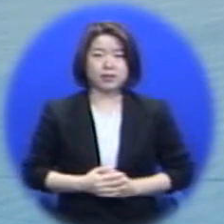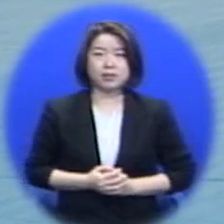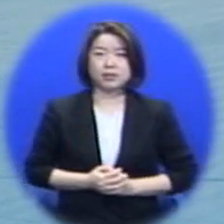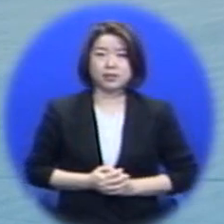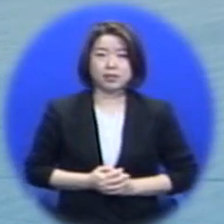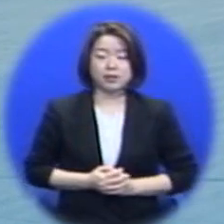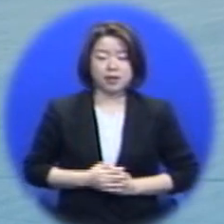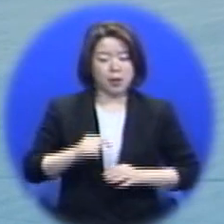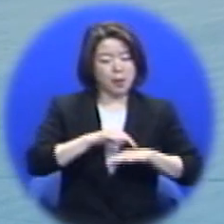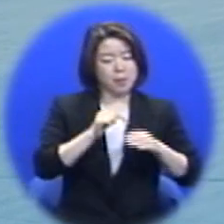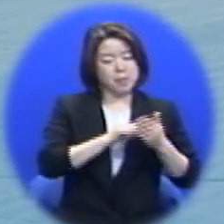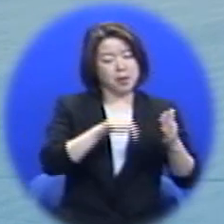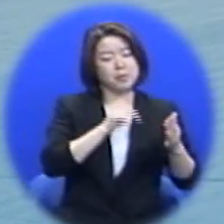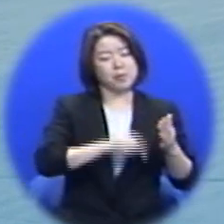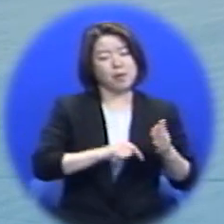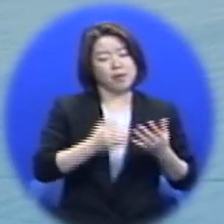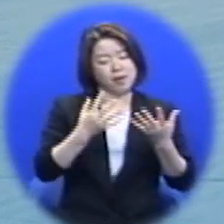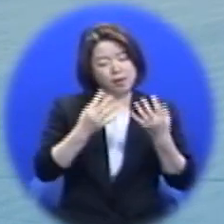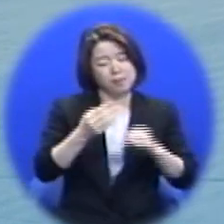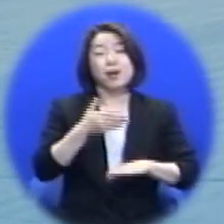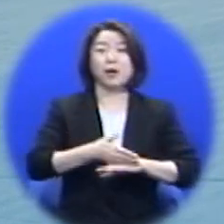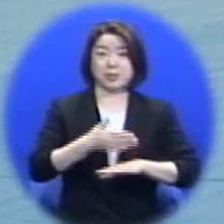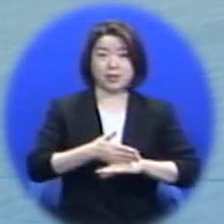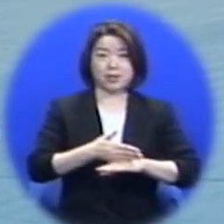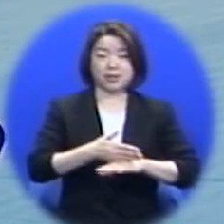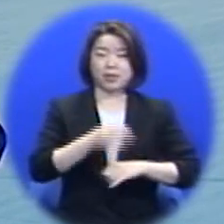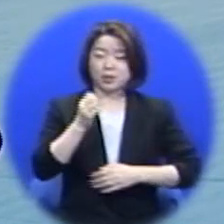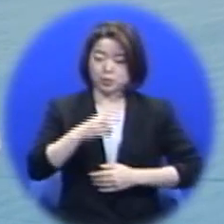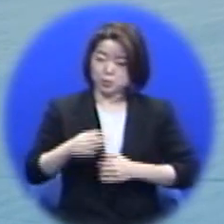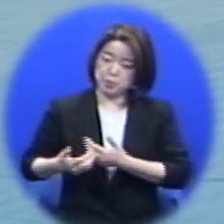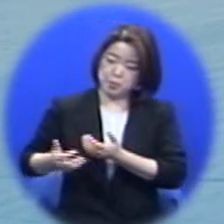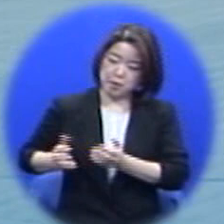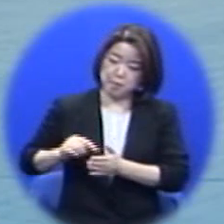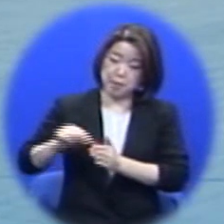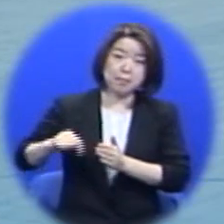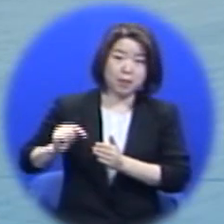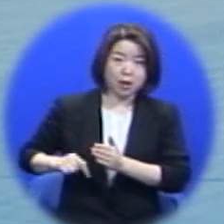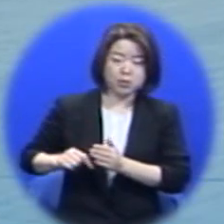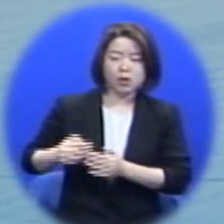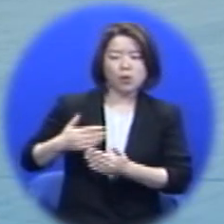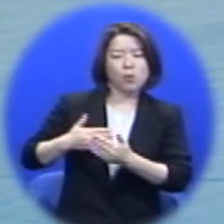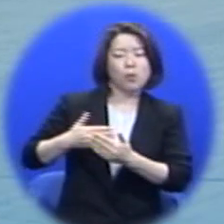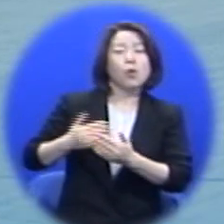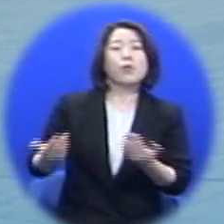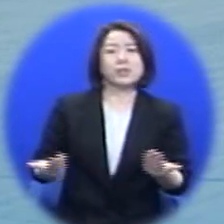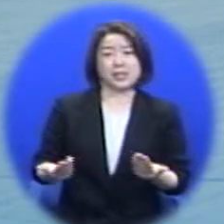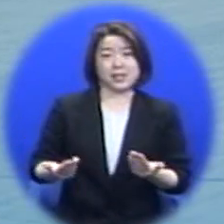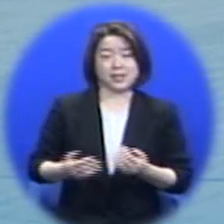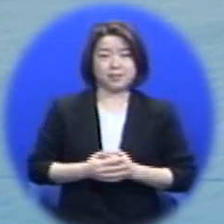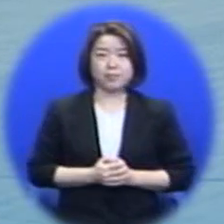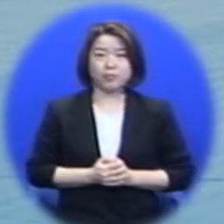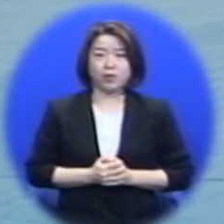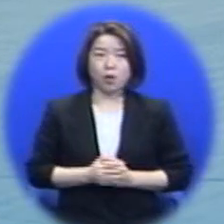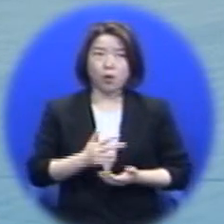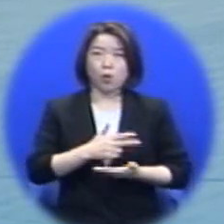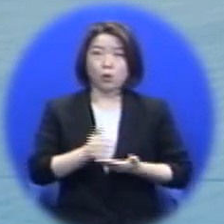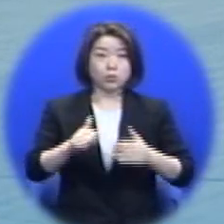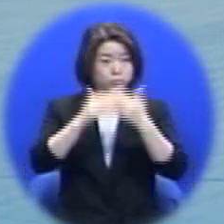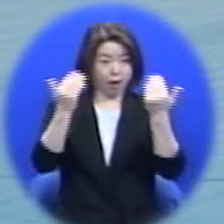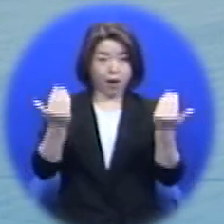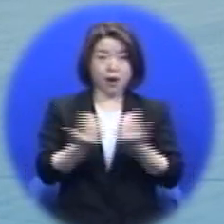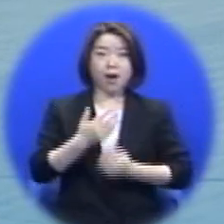한편으로 얼마나 감사한 일입니까? 또 한편으로는 정말 두려운 일이기도 하죠. 주님이 다 알고